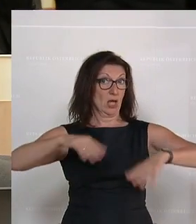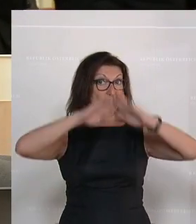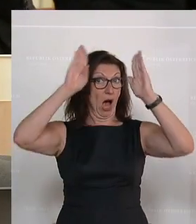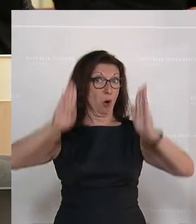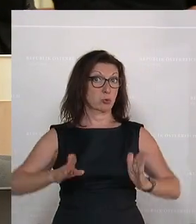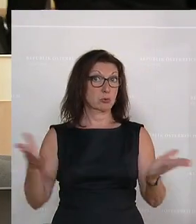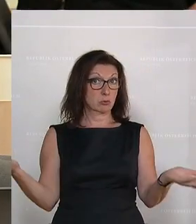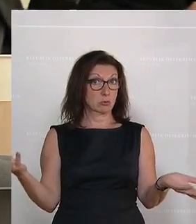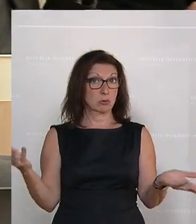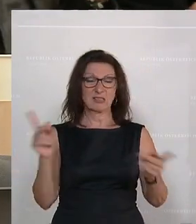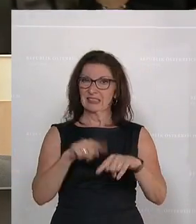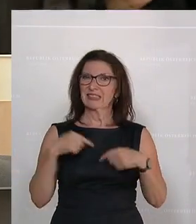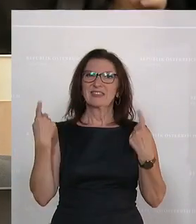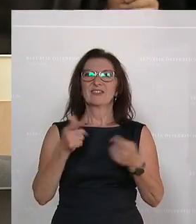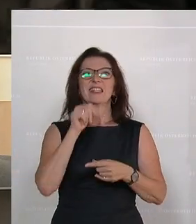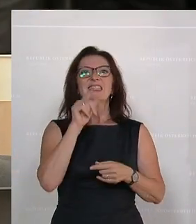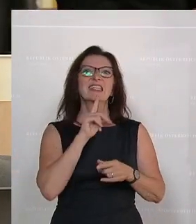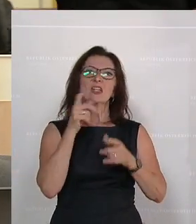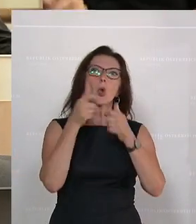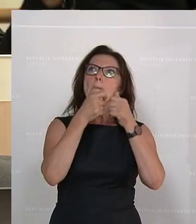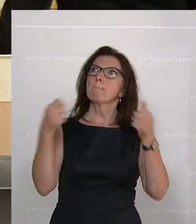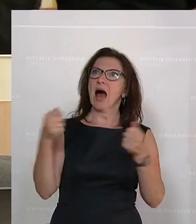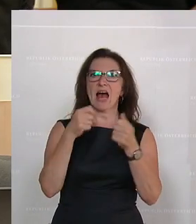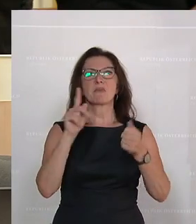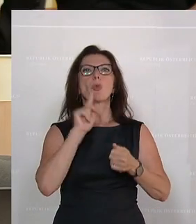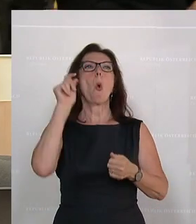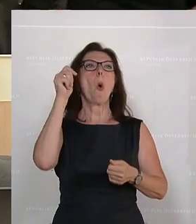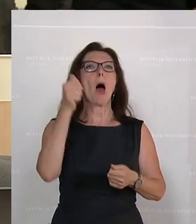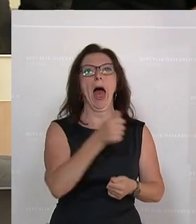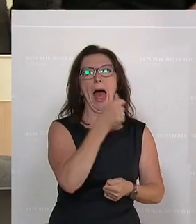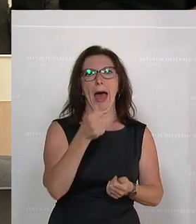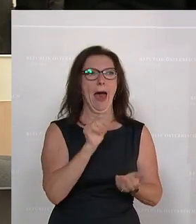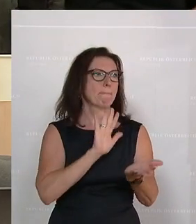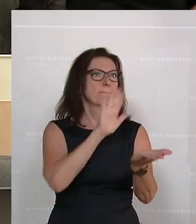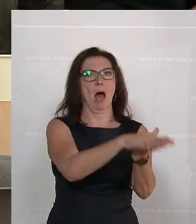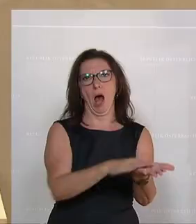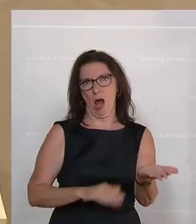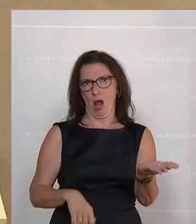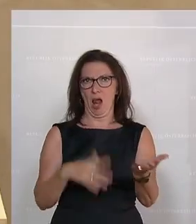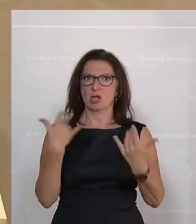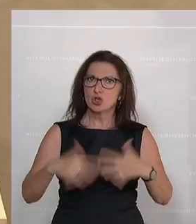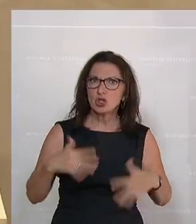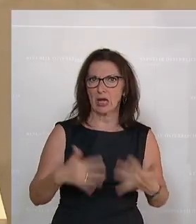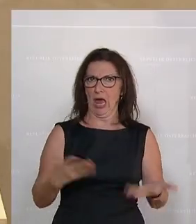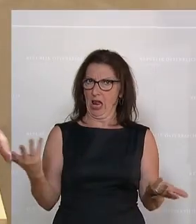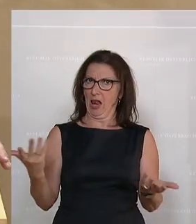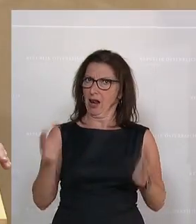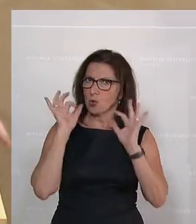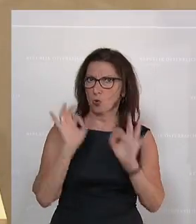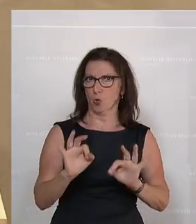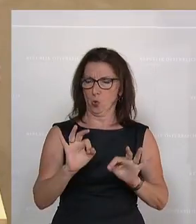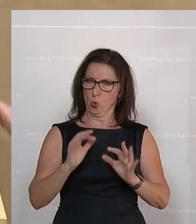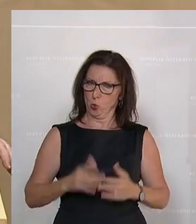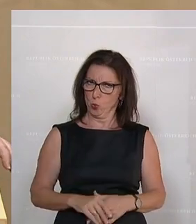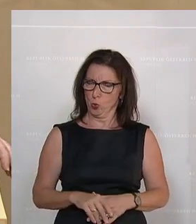sitzen ja nicht nur maßnahme wie einmalzahlungen die dringend notwendig sind welche rasch wird mitte gezielt wirken wenn sie auch gut wirken